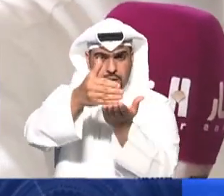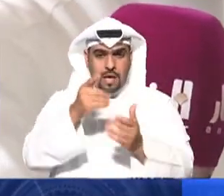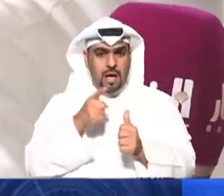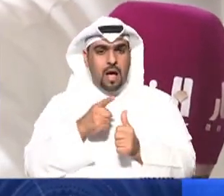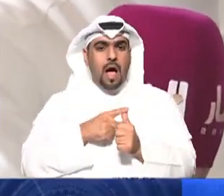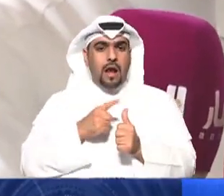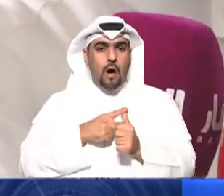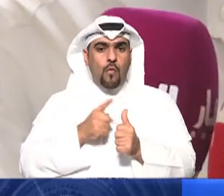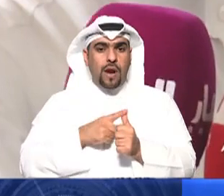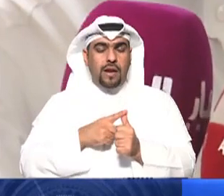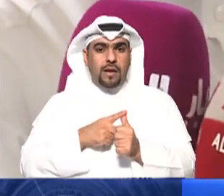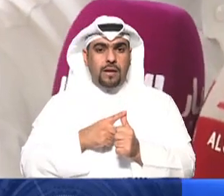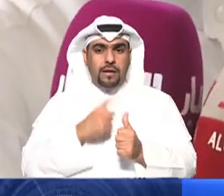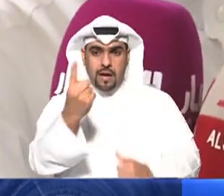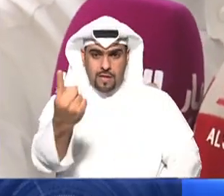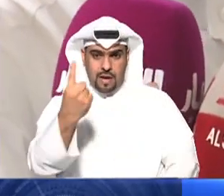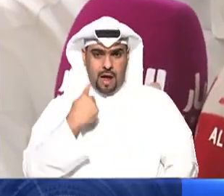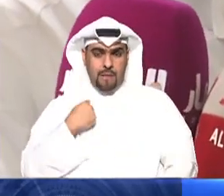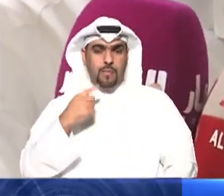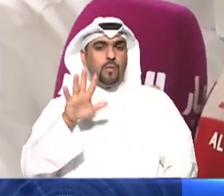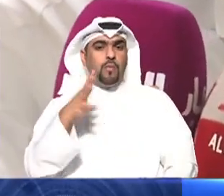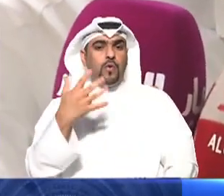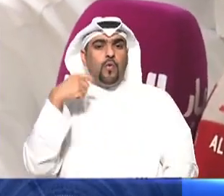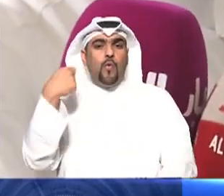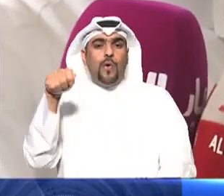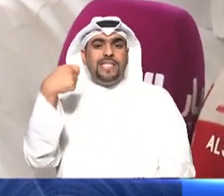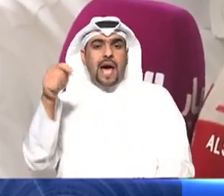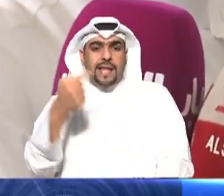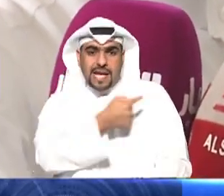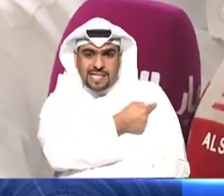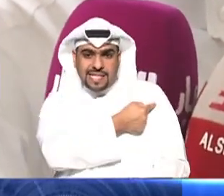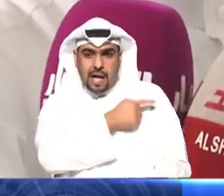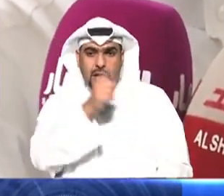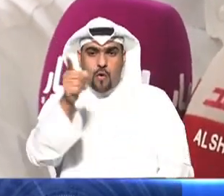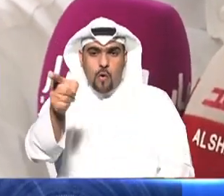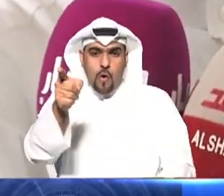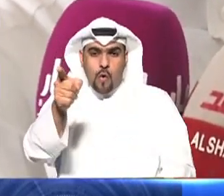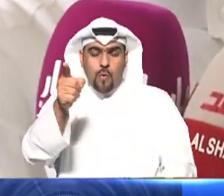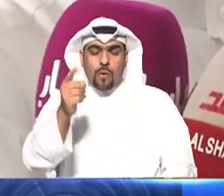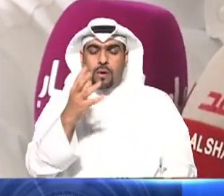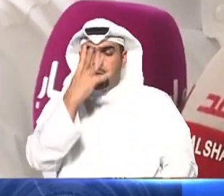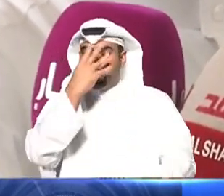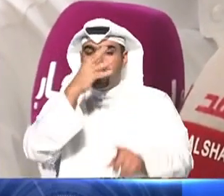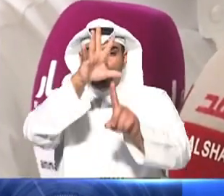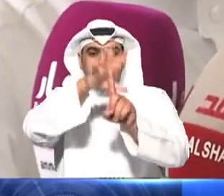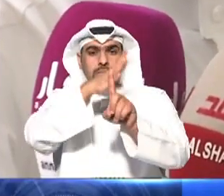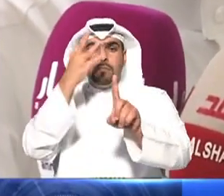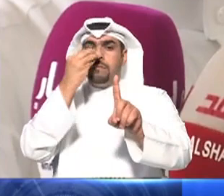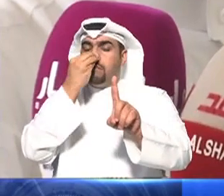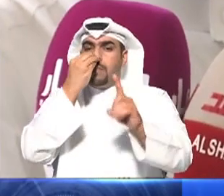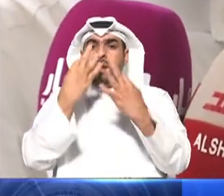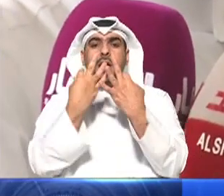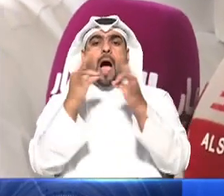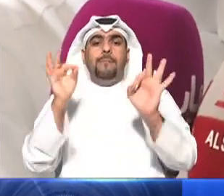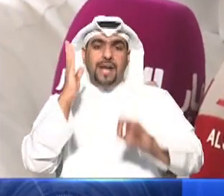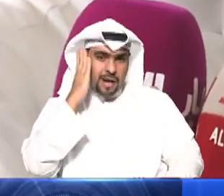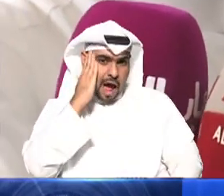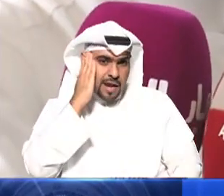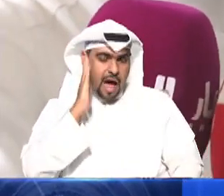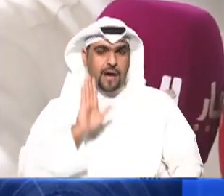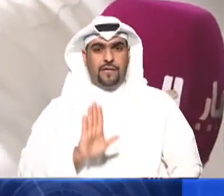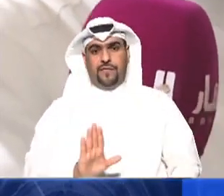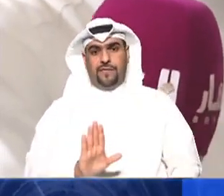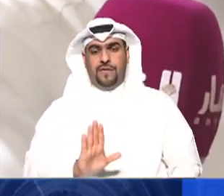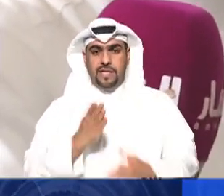وفق توجيهات القيادات الصحية، وهي مرحلة الاحتواء ومنع الانتشار، وأن العمل جار